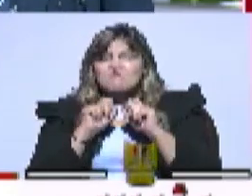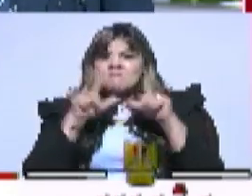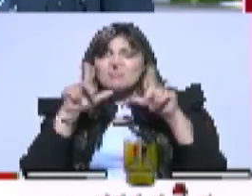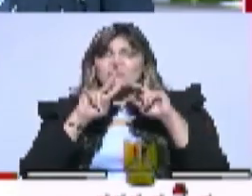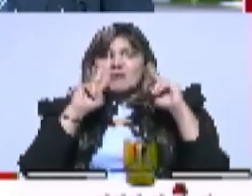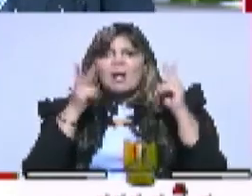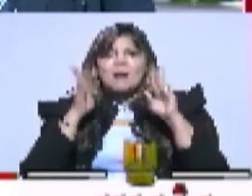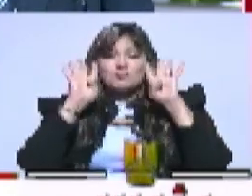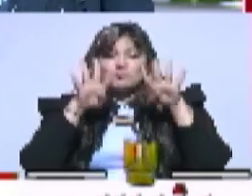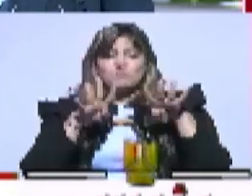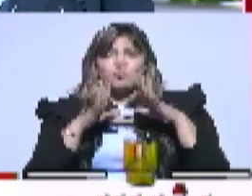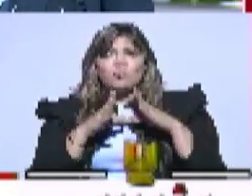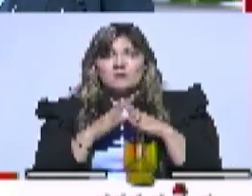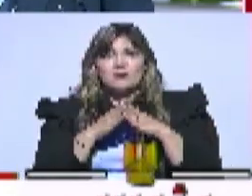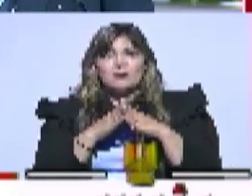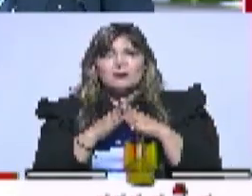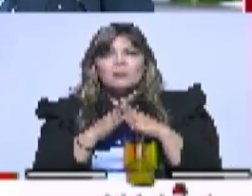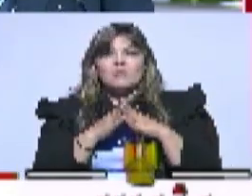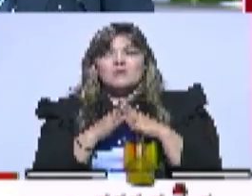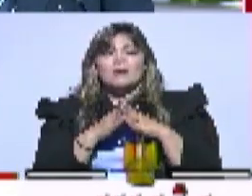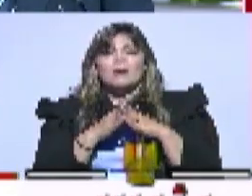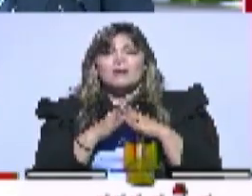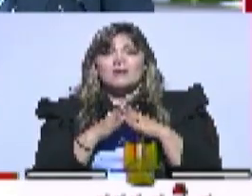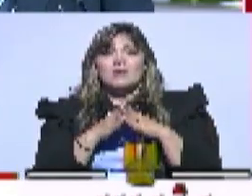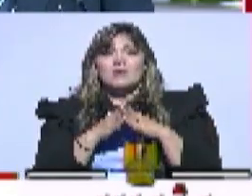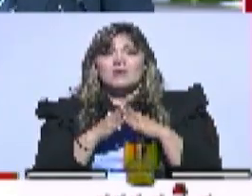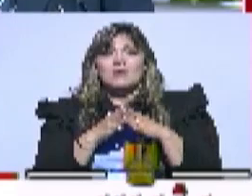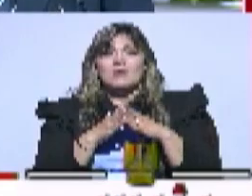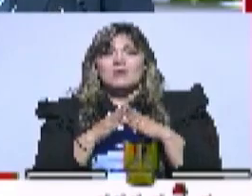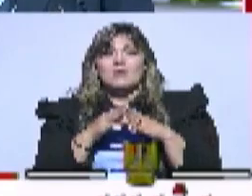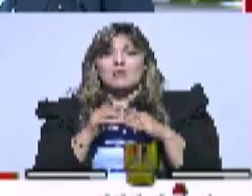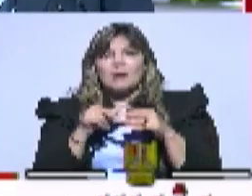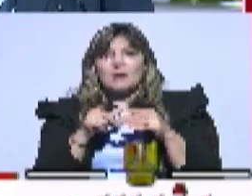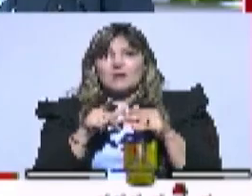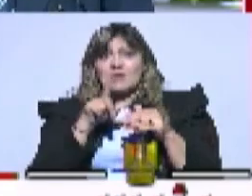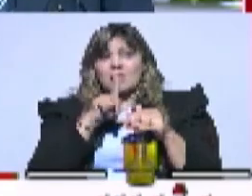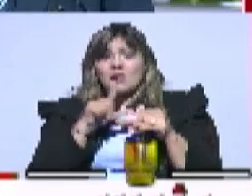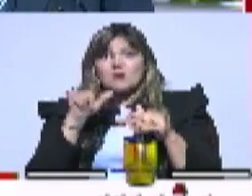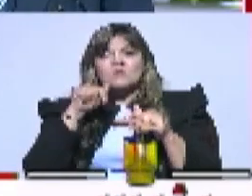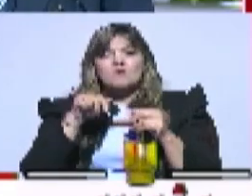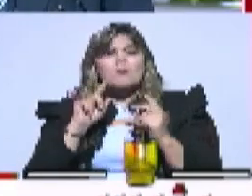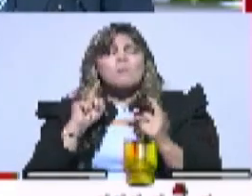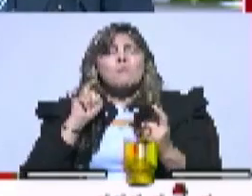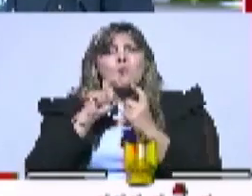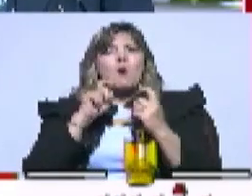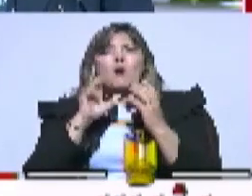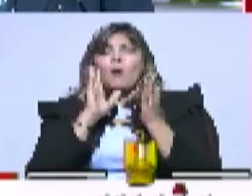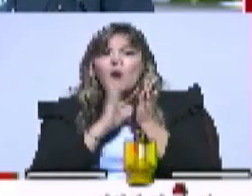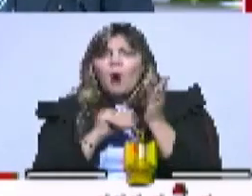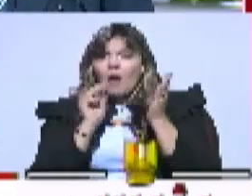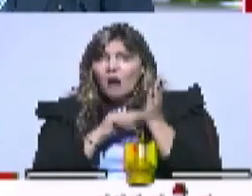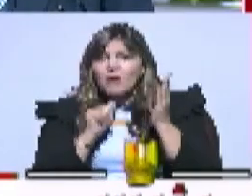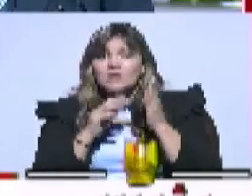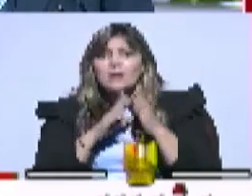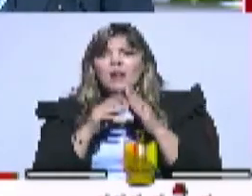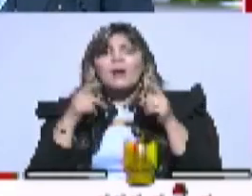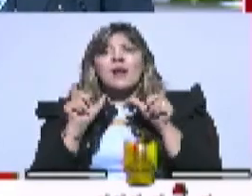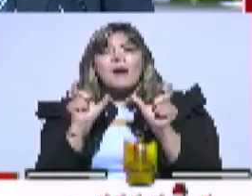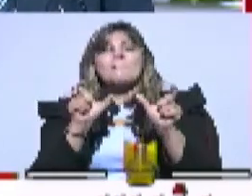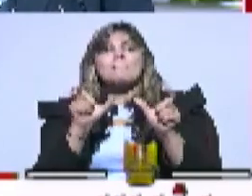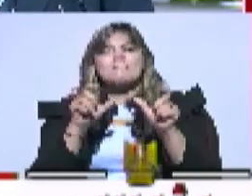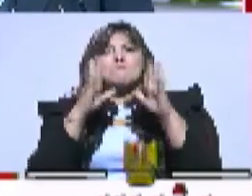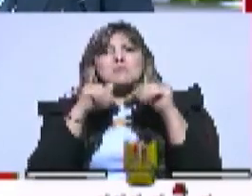العالم؟ التحدي الرئيس هو ما نواجهه من خطر على امننا